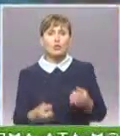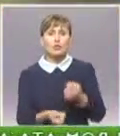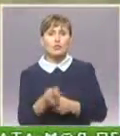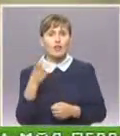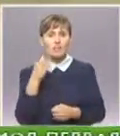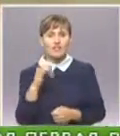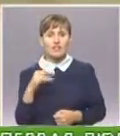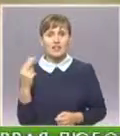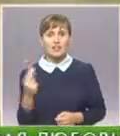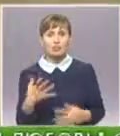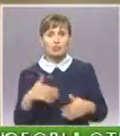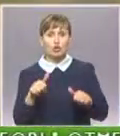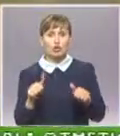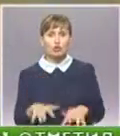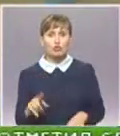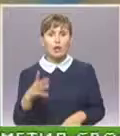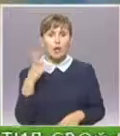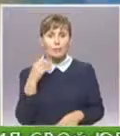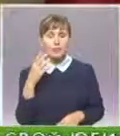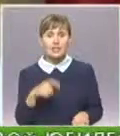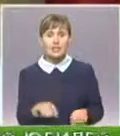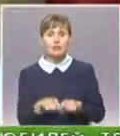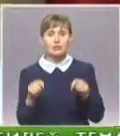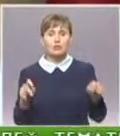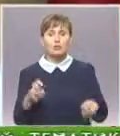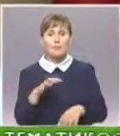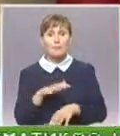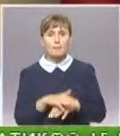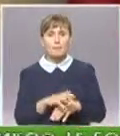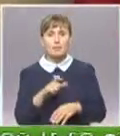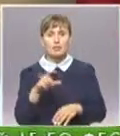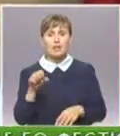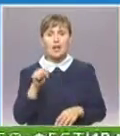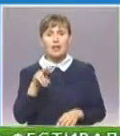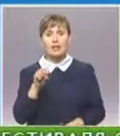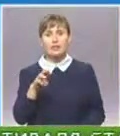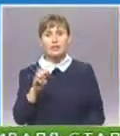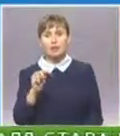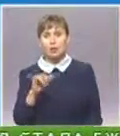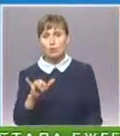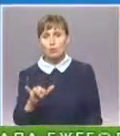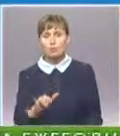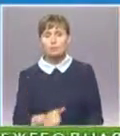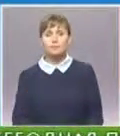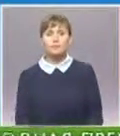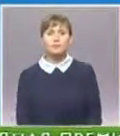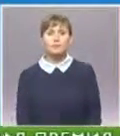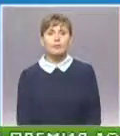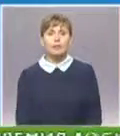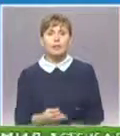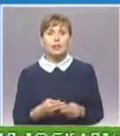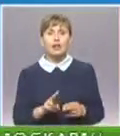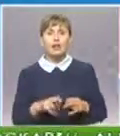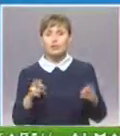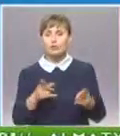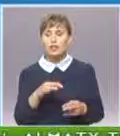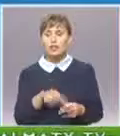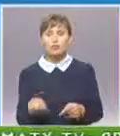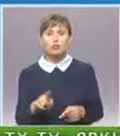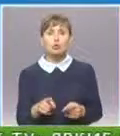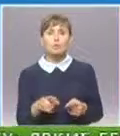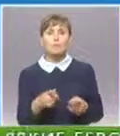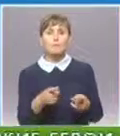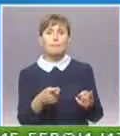и Астане. Уже решили, что алматинский откроется на базе ССП «Талатау». Они предназначены именно для того, чтобы